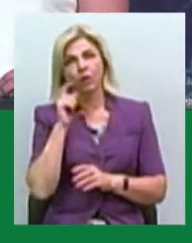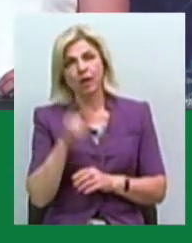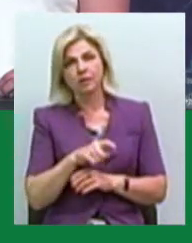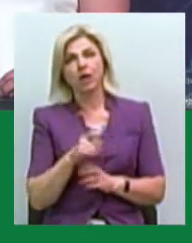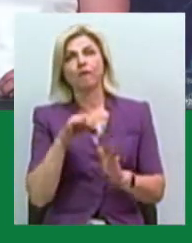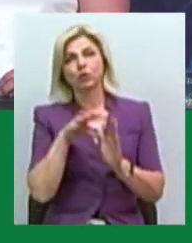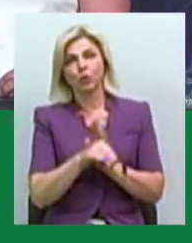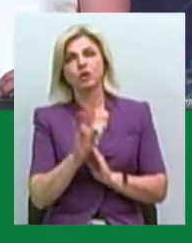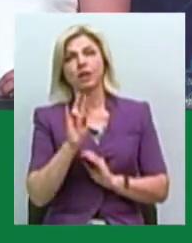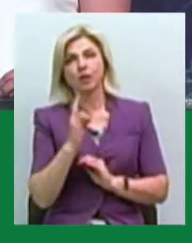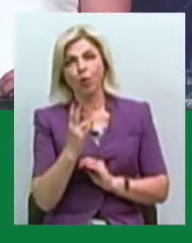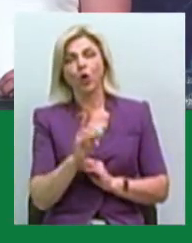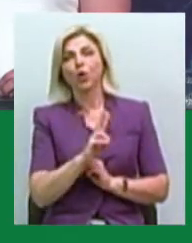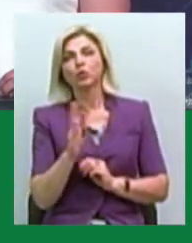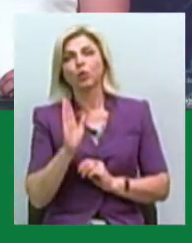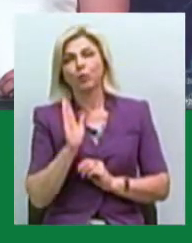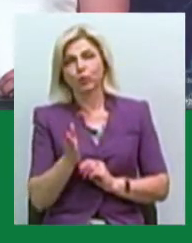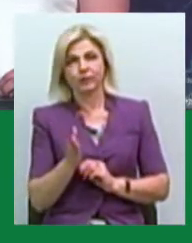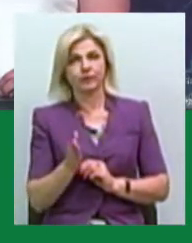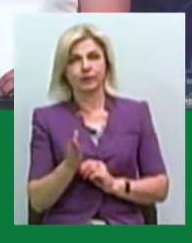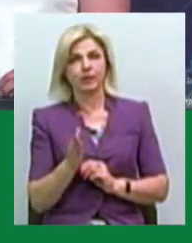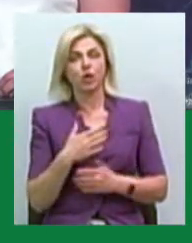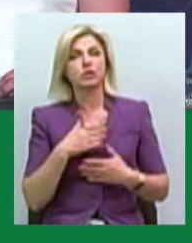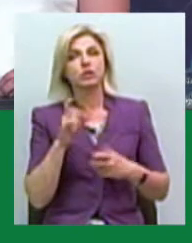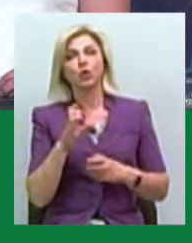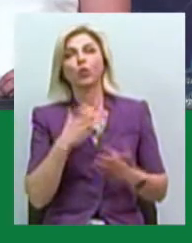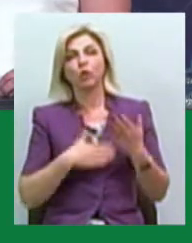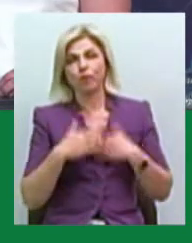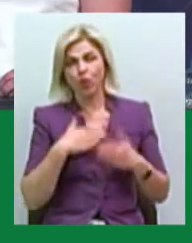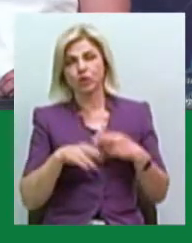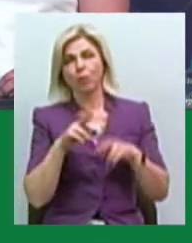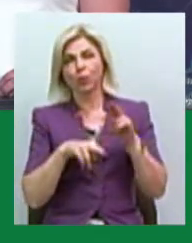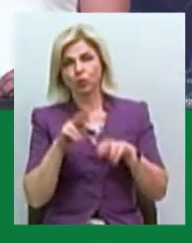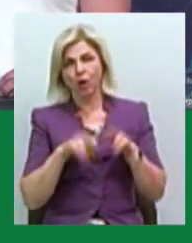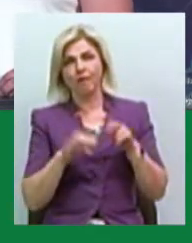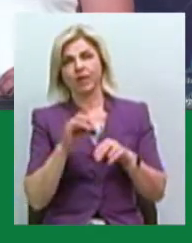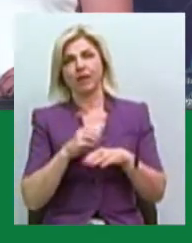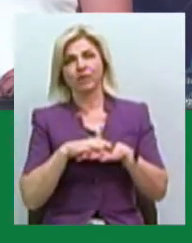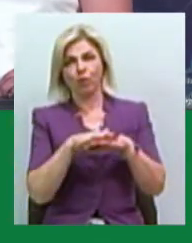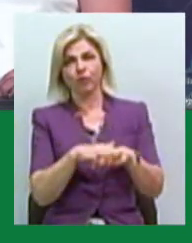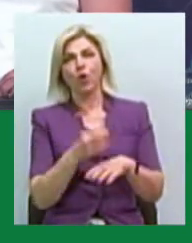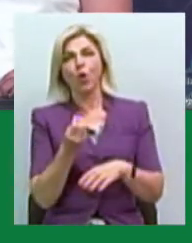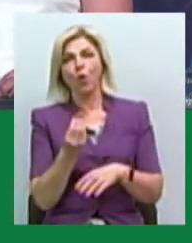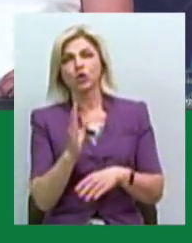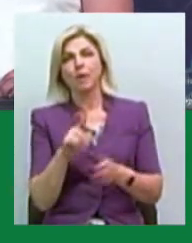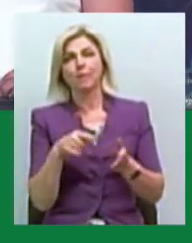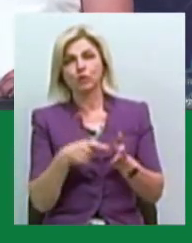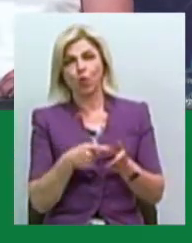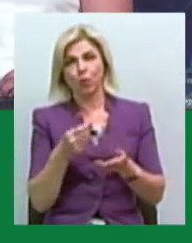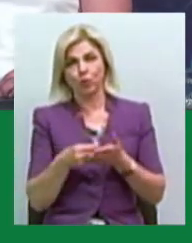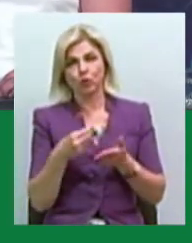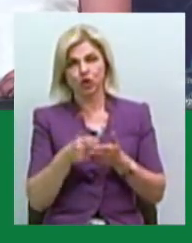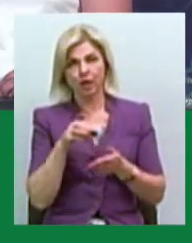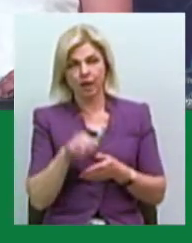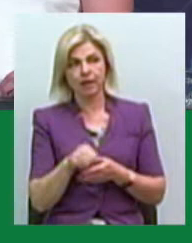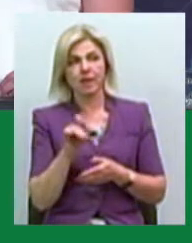числі миколаївських, які будуть взалюбки будувати там, відраховувати кошти в міський бюджет, і в тому числі і